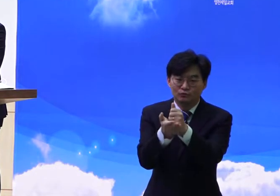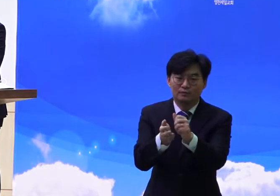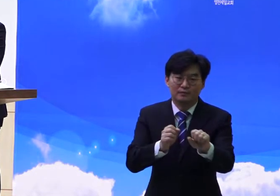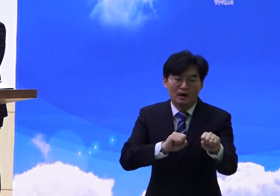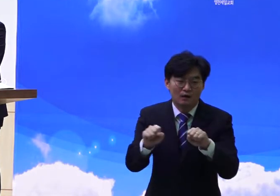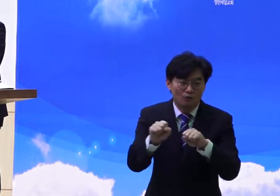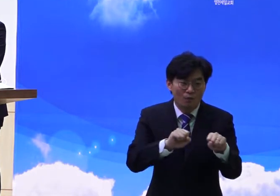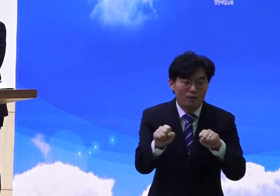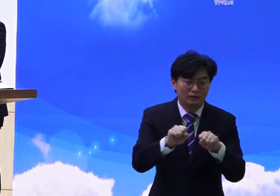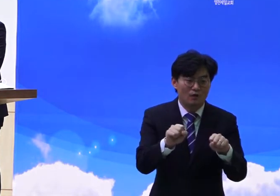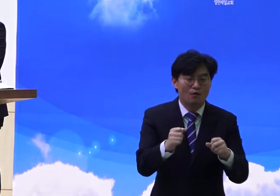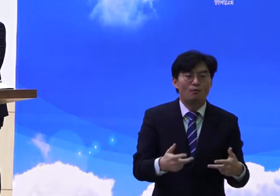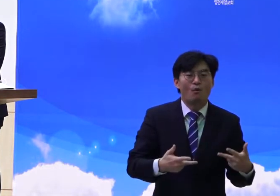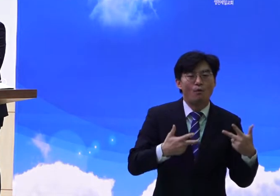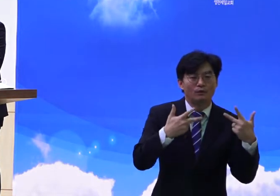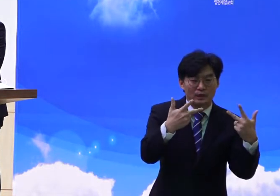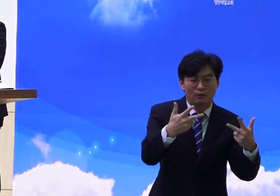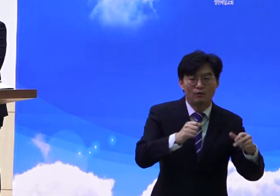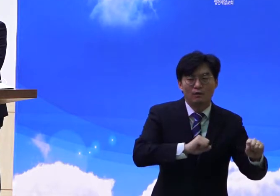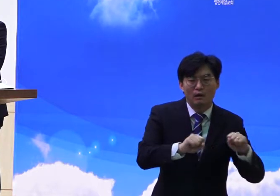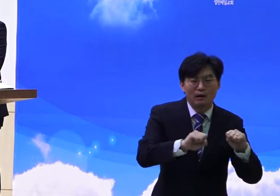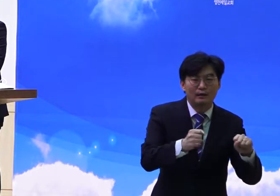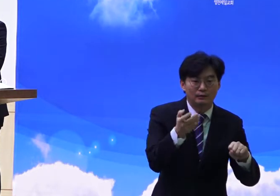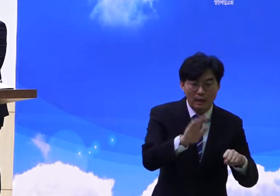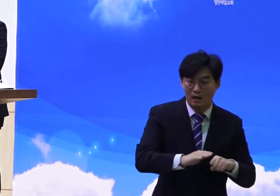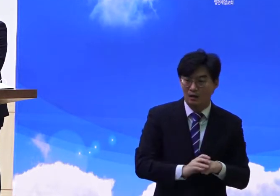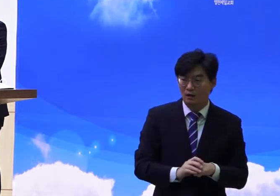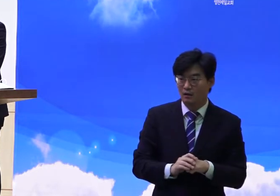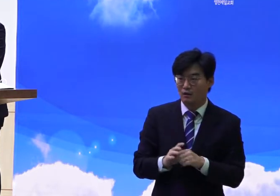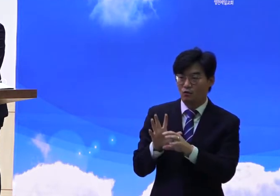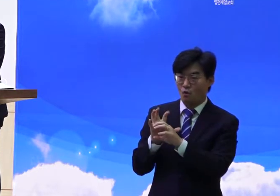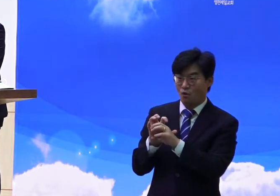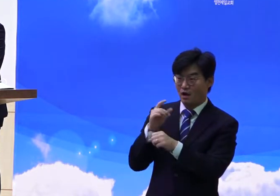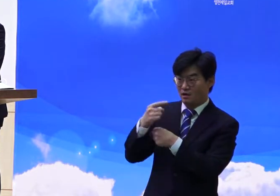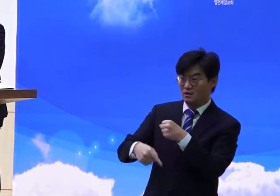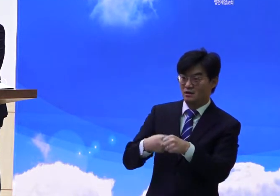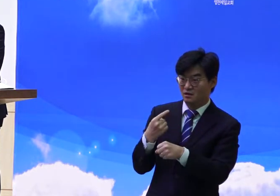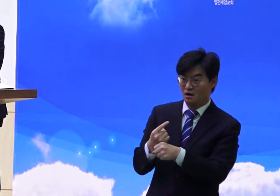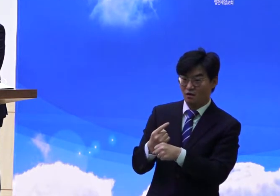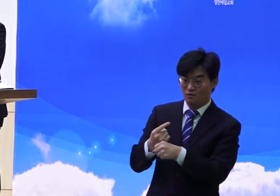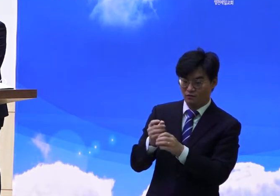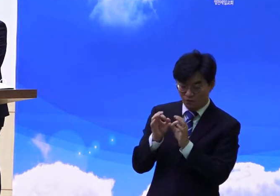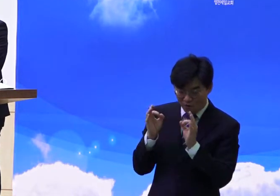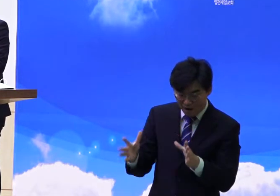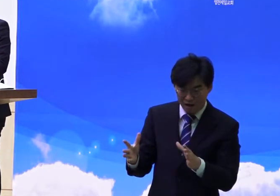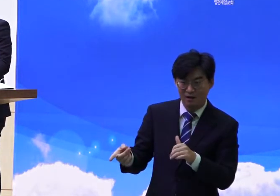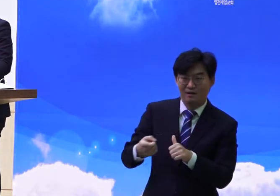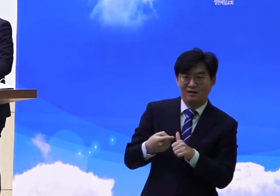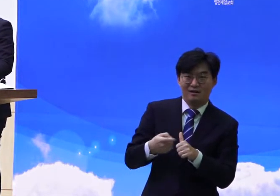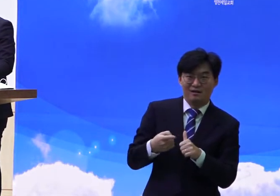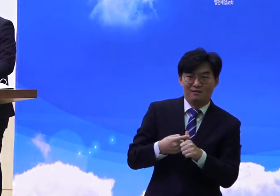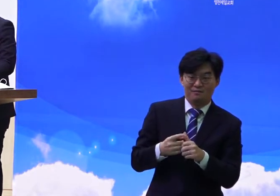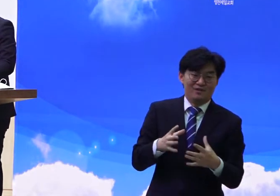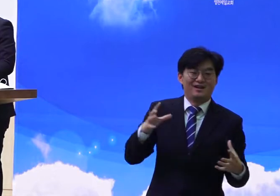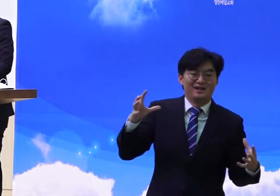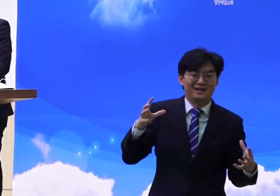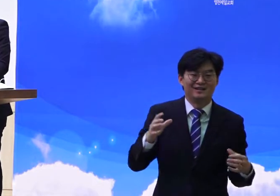쌓아왔던 신뢰도가 이 짧은 1년의 시간 동안에 아주 큰 타격을 입었다고 하는 것을 알 수 있습니다.